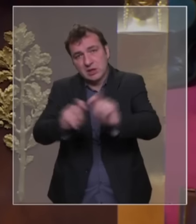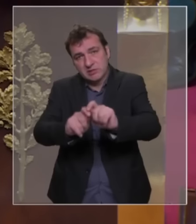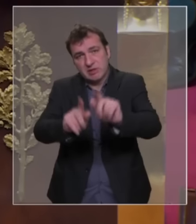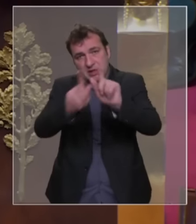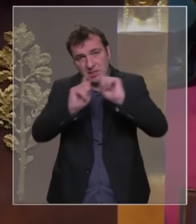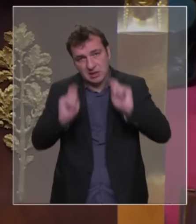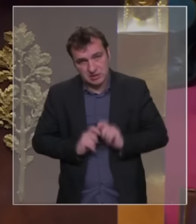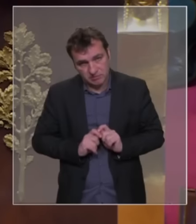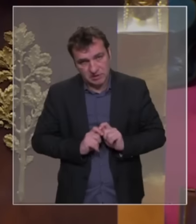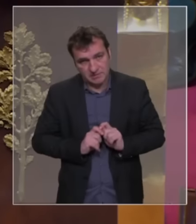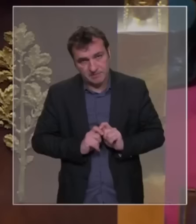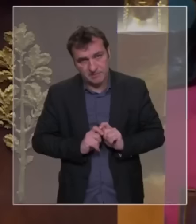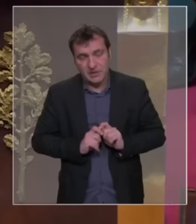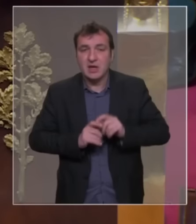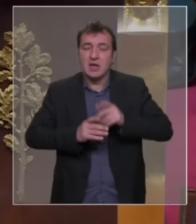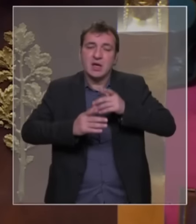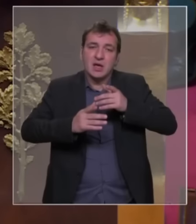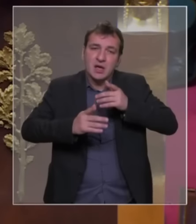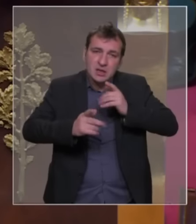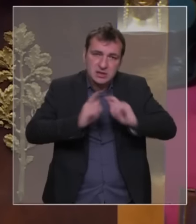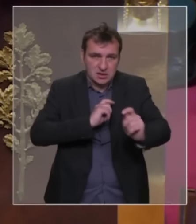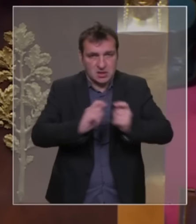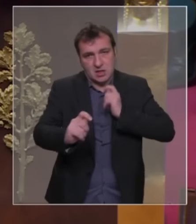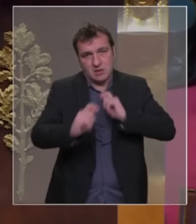de respect et de dialogue.